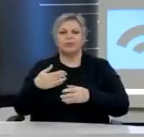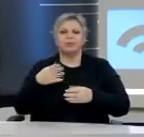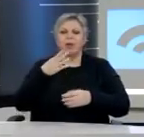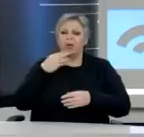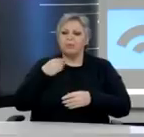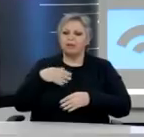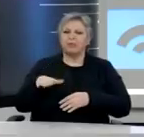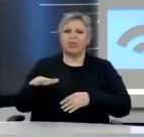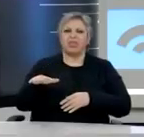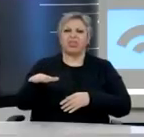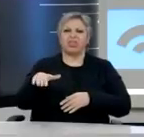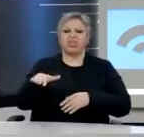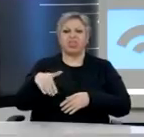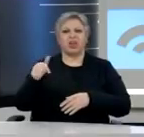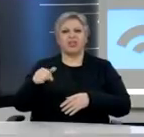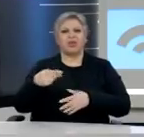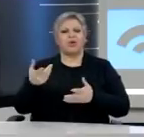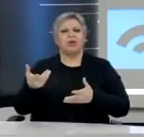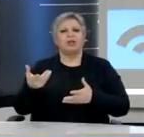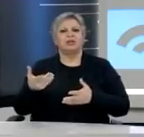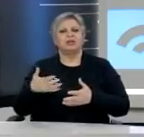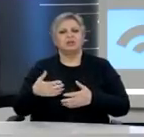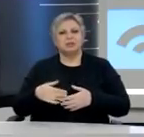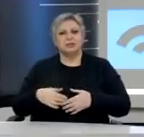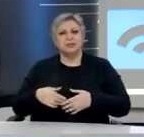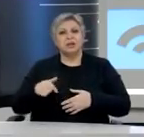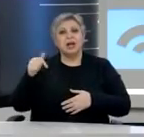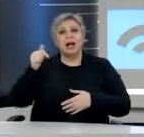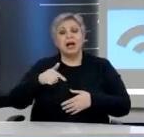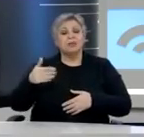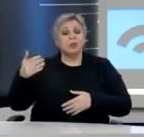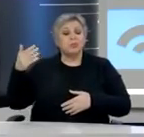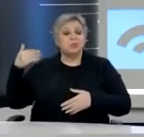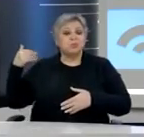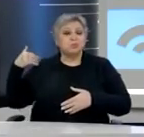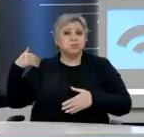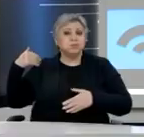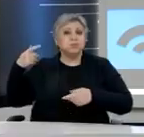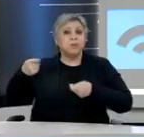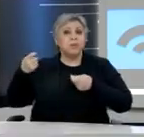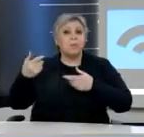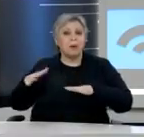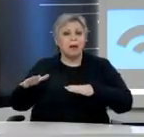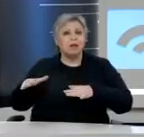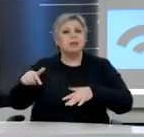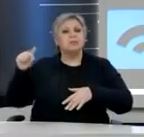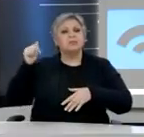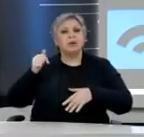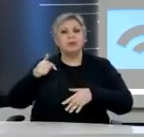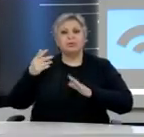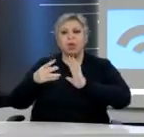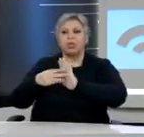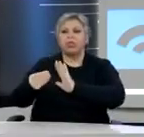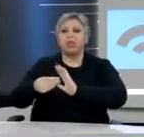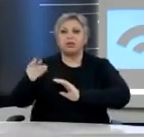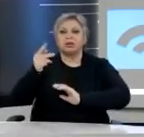των θεσμών. Πρακτικές ενός πολιτικού κατεστημένου που δηλητηρίασαν τελικά μια ολόκληρη κοινωνία